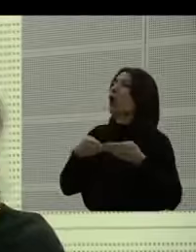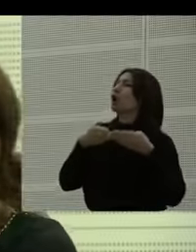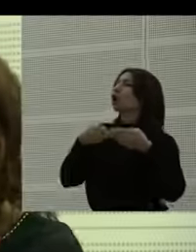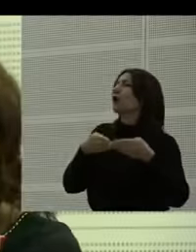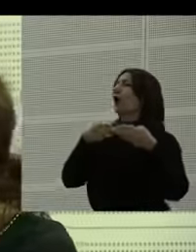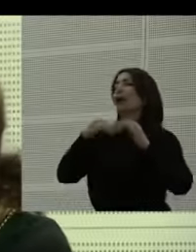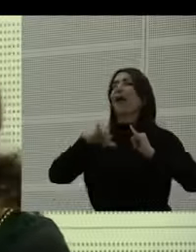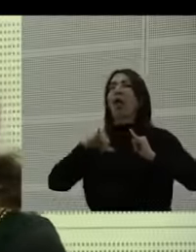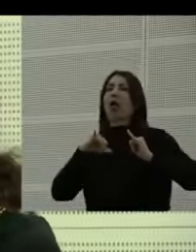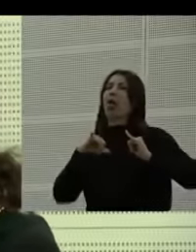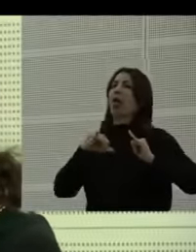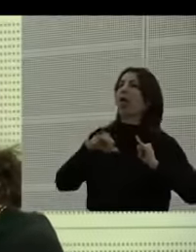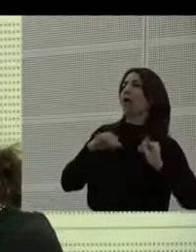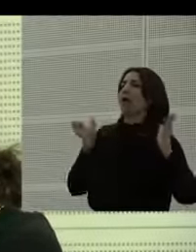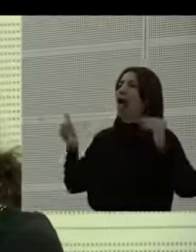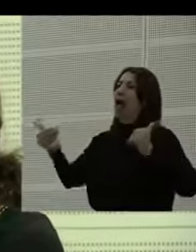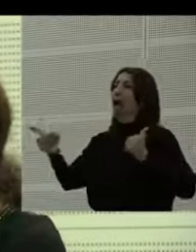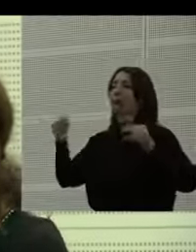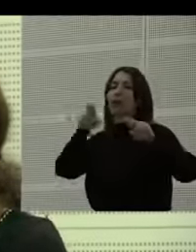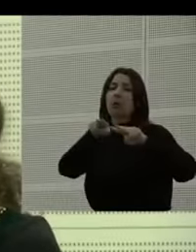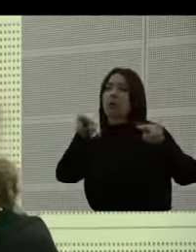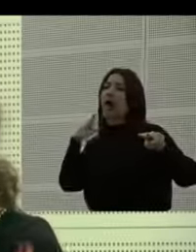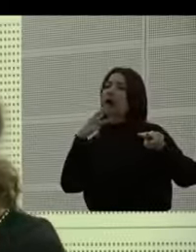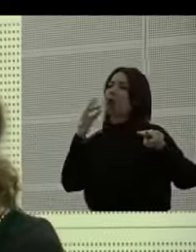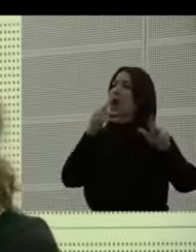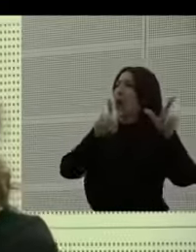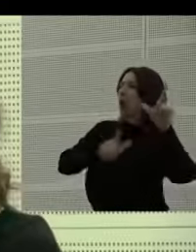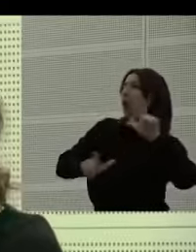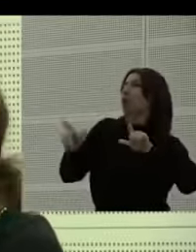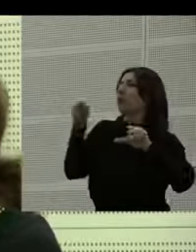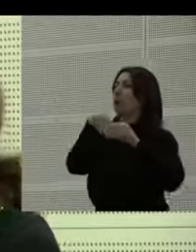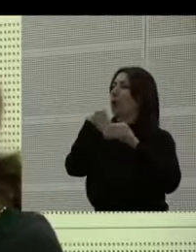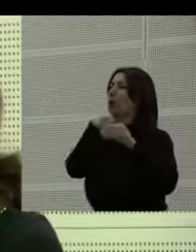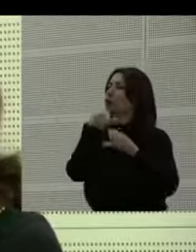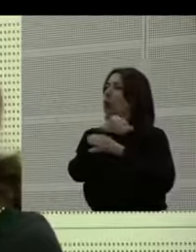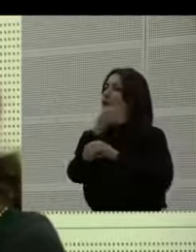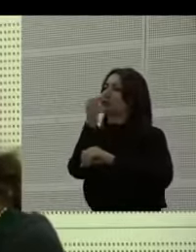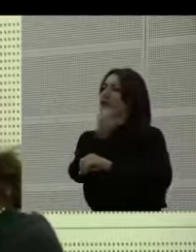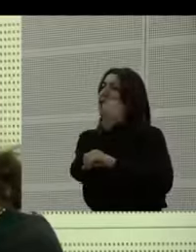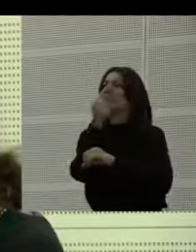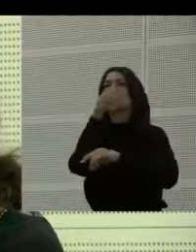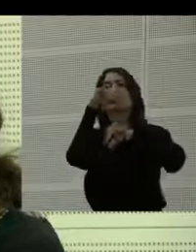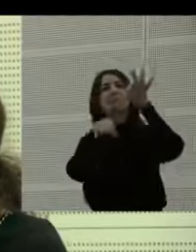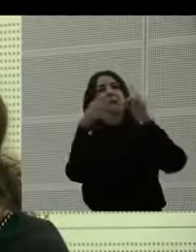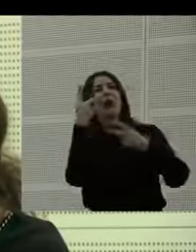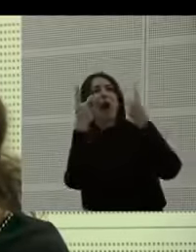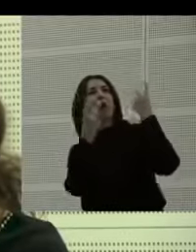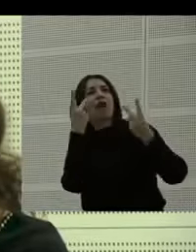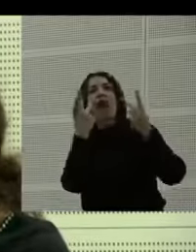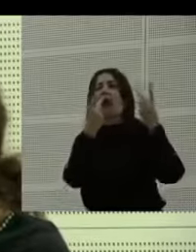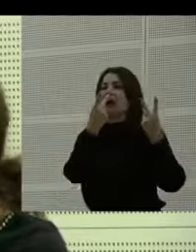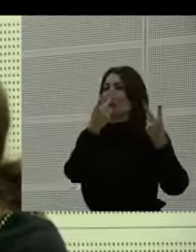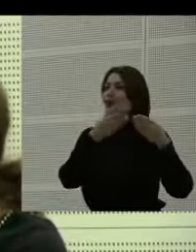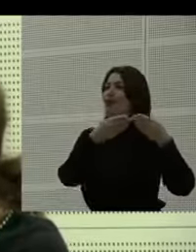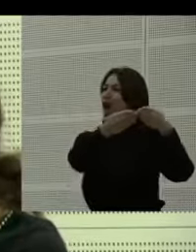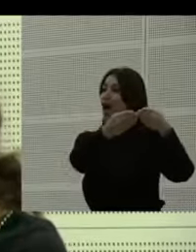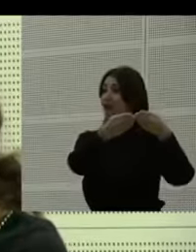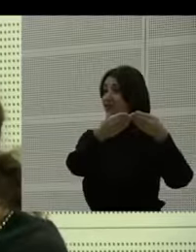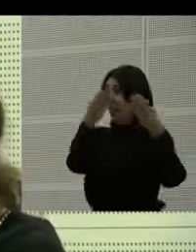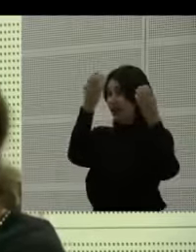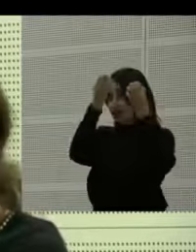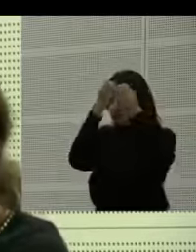una bella cabina, tutto incluso, magari anche lo spettacolo sulla nave. Certo non immagino